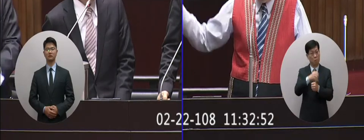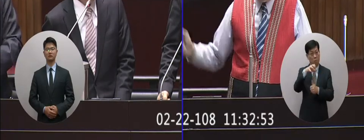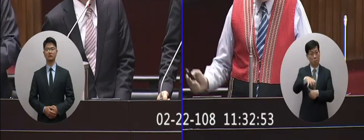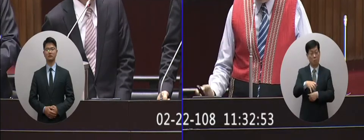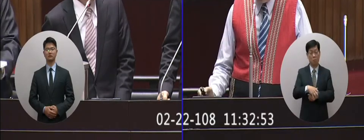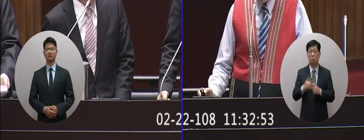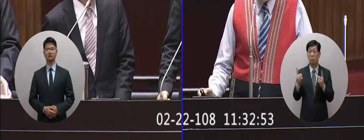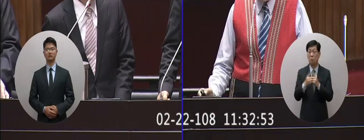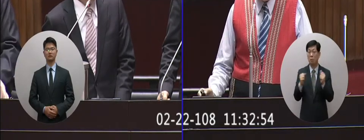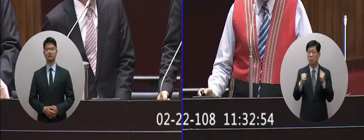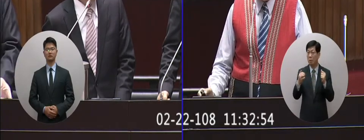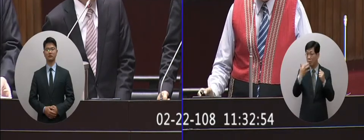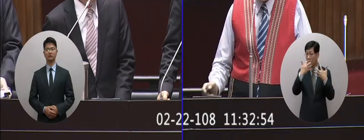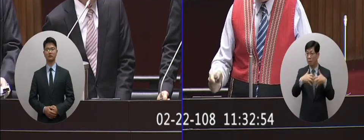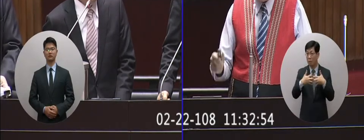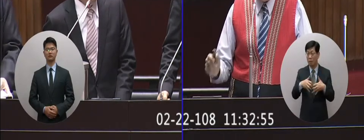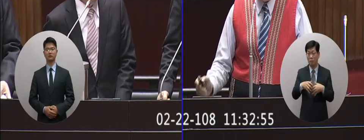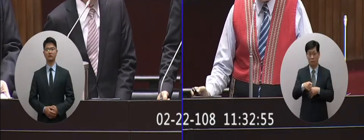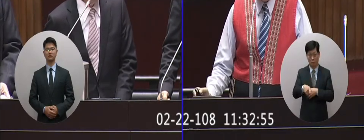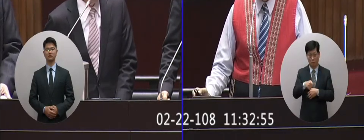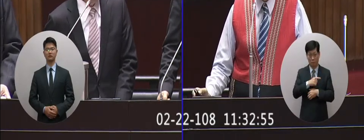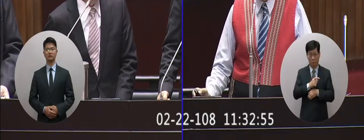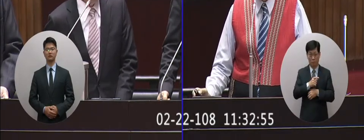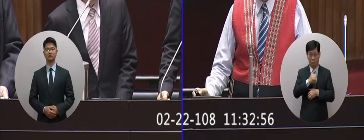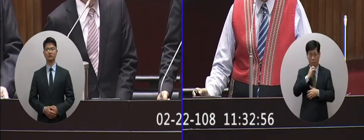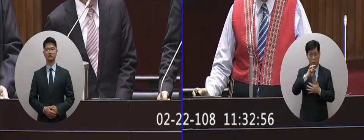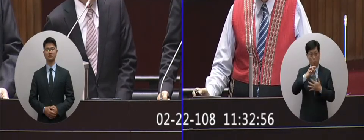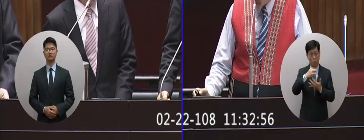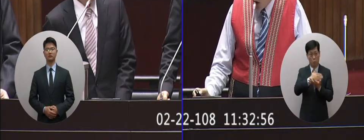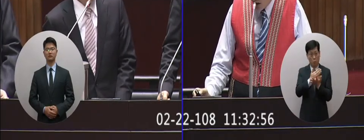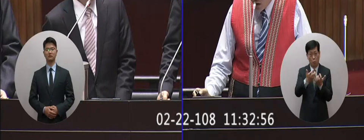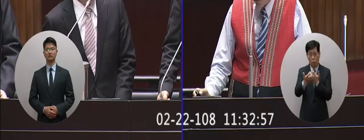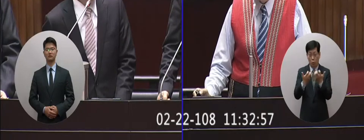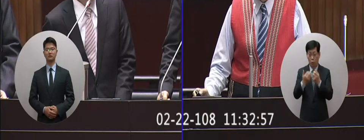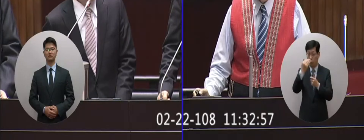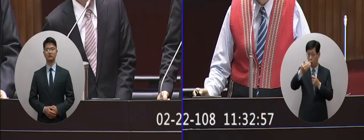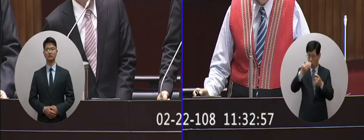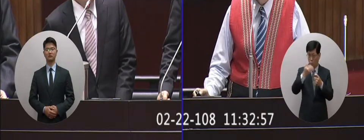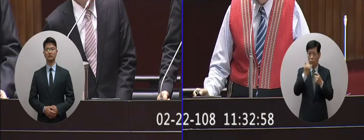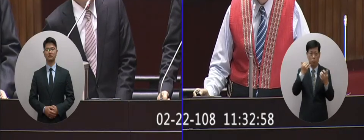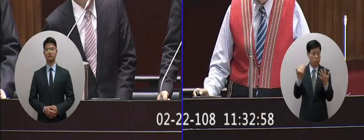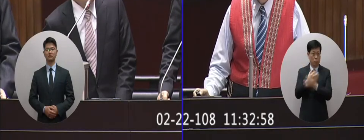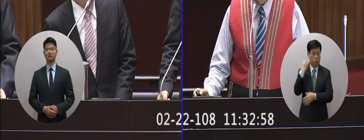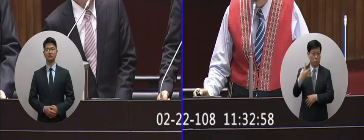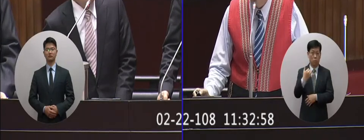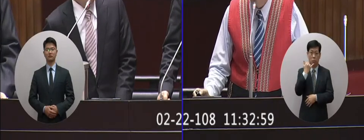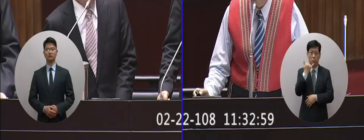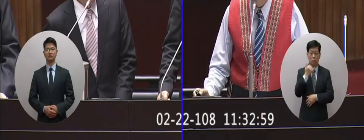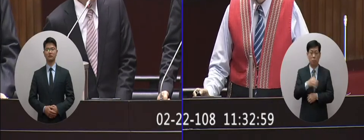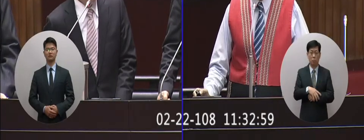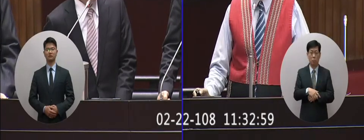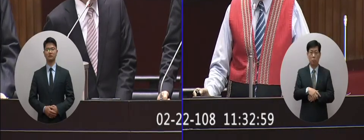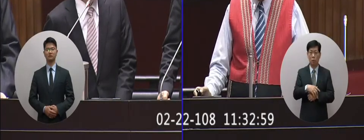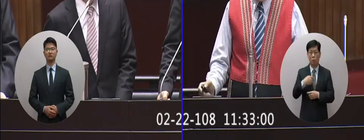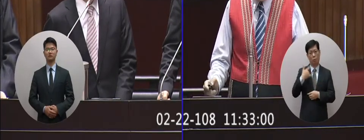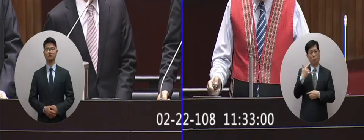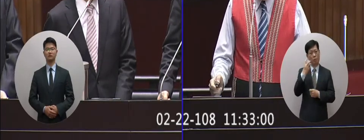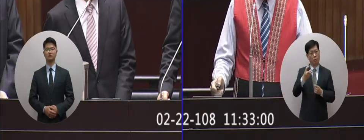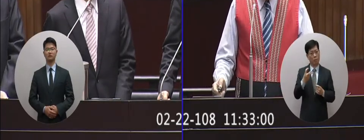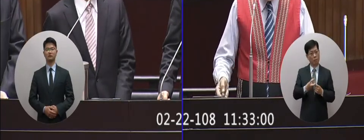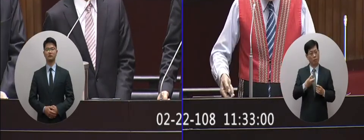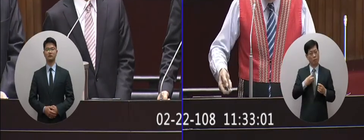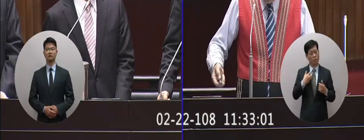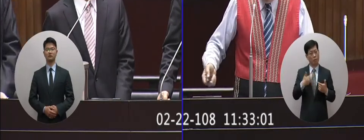对于冷气机的财务标准分类，9年就可以汰换。9年呢，我们要等